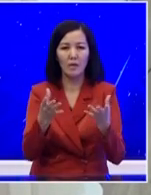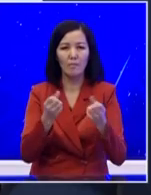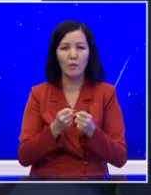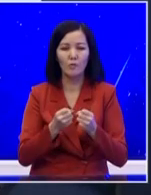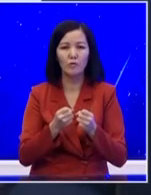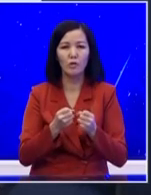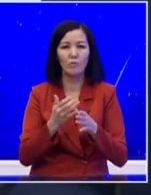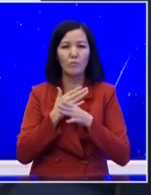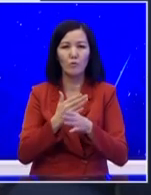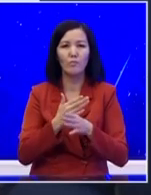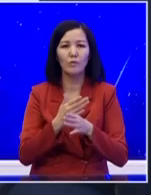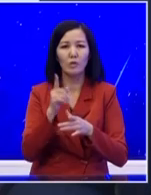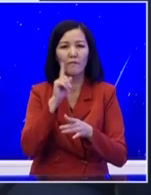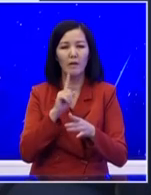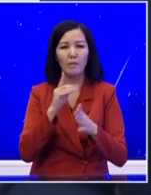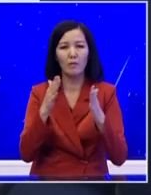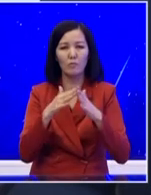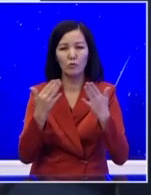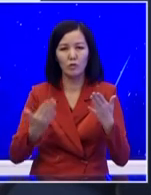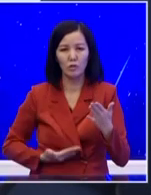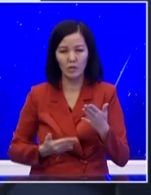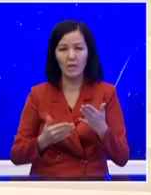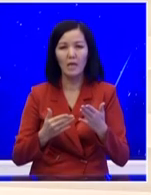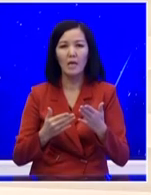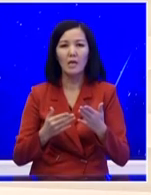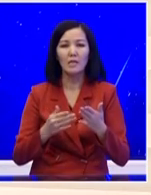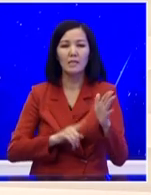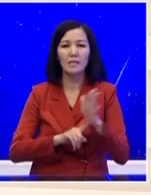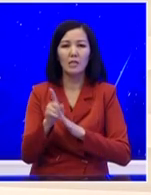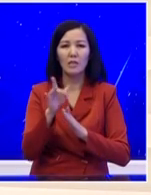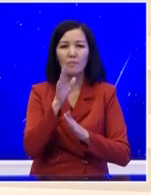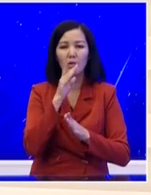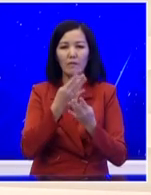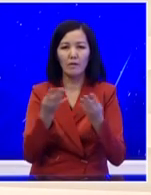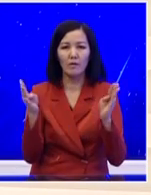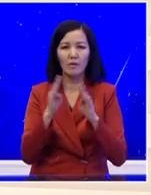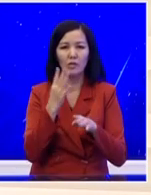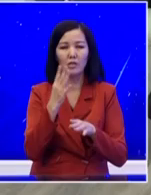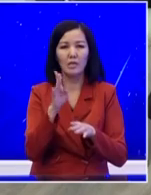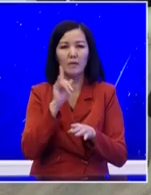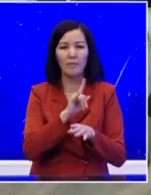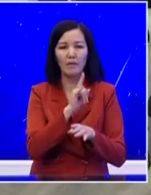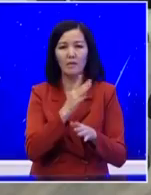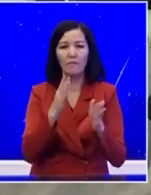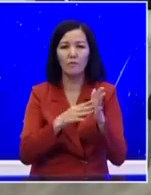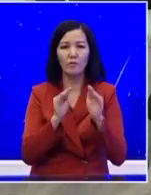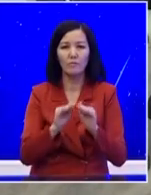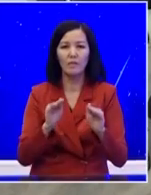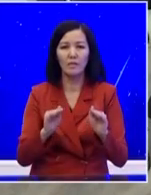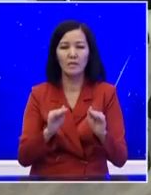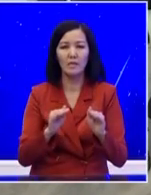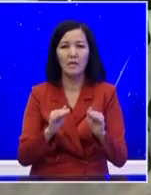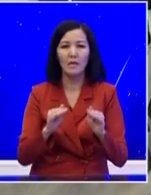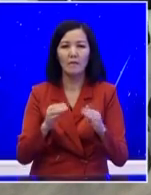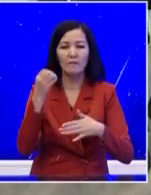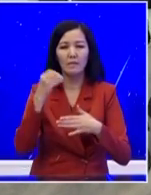только консультацию, но и временную крышу над головой. Стоит отметить, с начала периода карантина 4 матери и 8 детей нашли